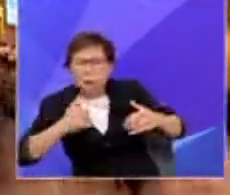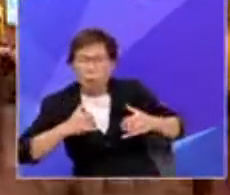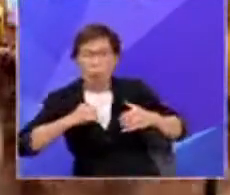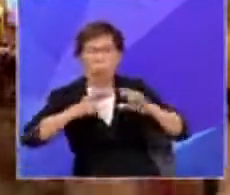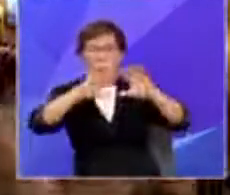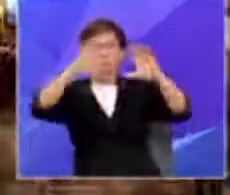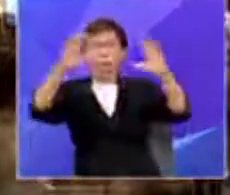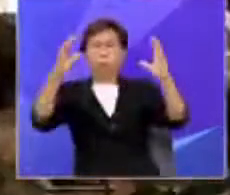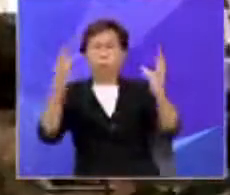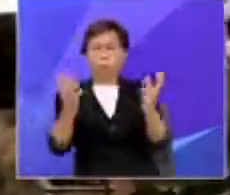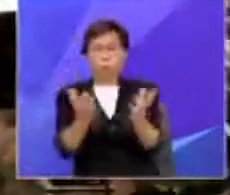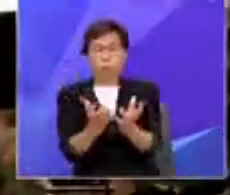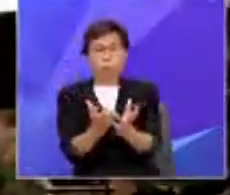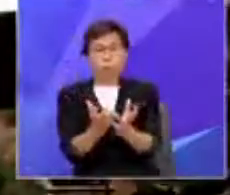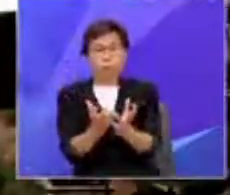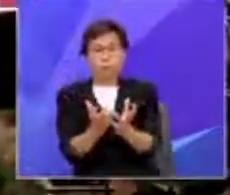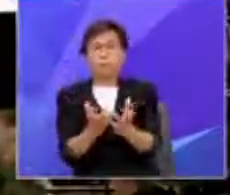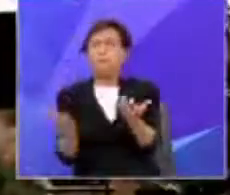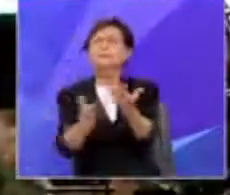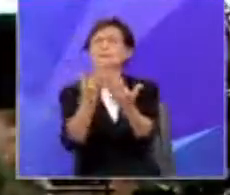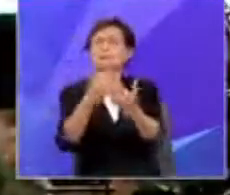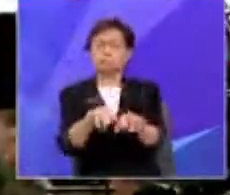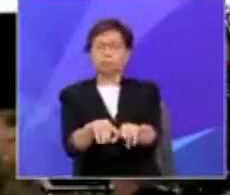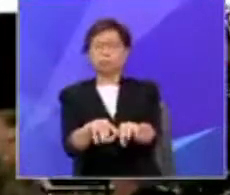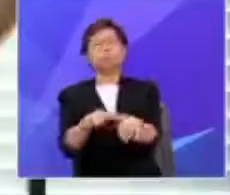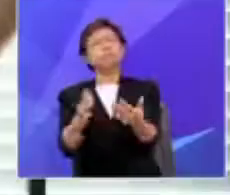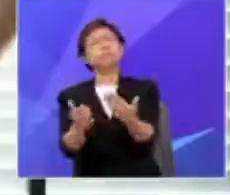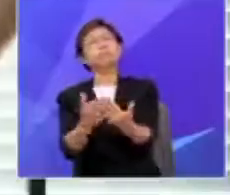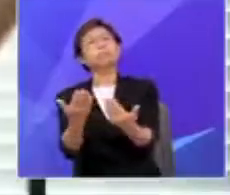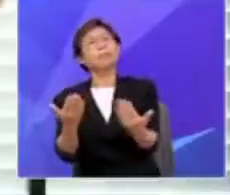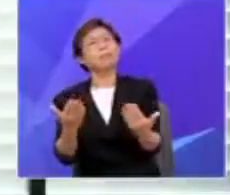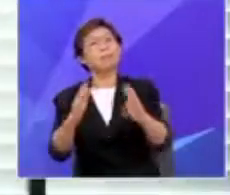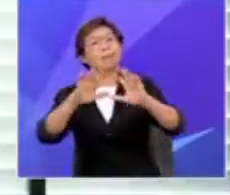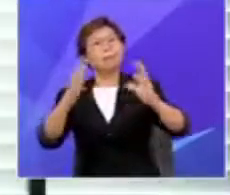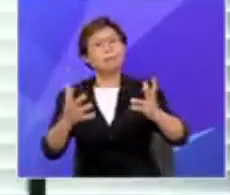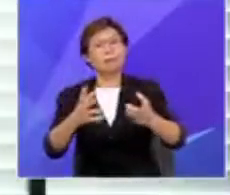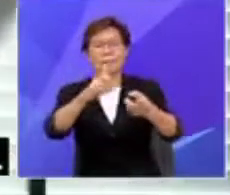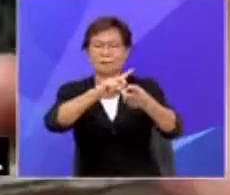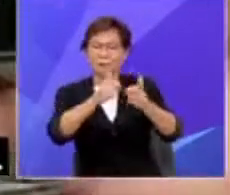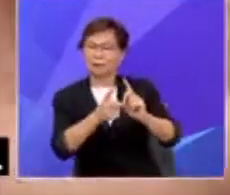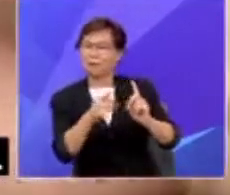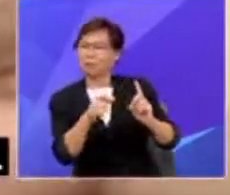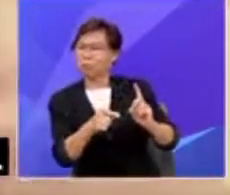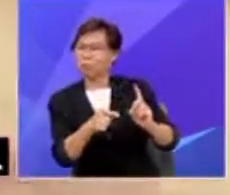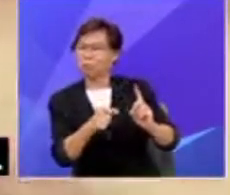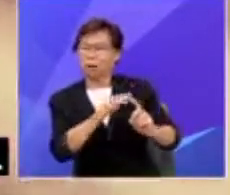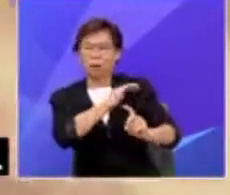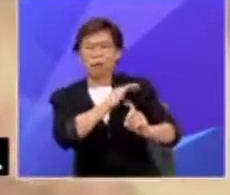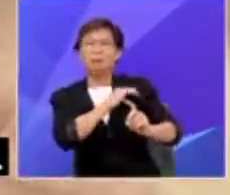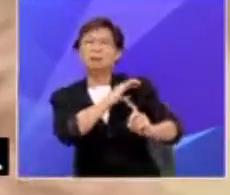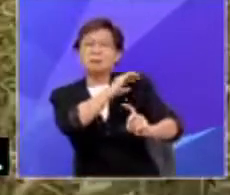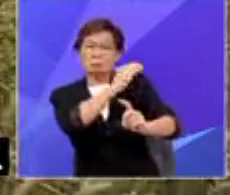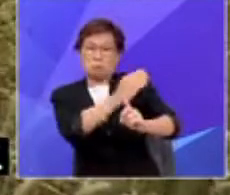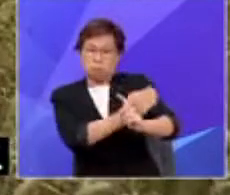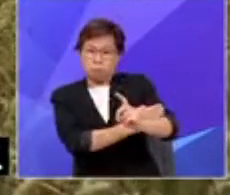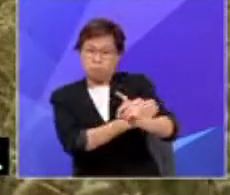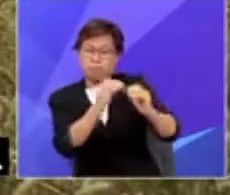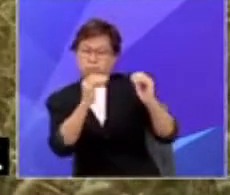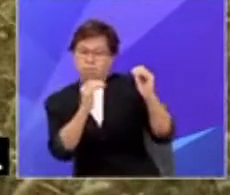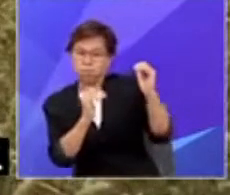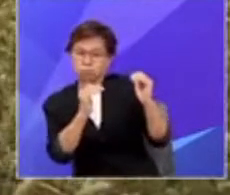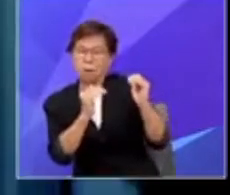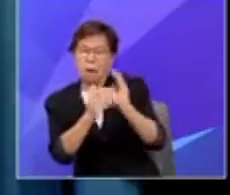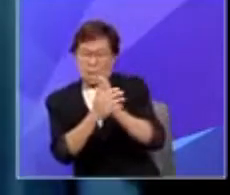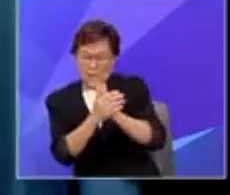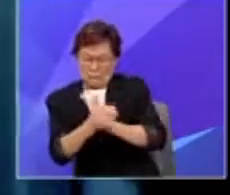dunia kini berada di ujung jari kita digital menjadi kuasa pengimbang dan kemahiran yang